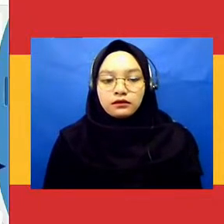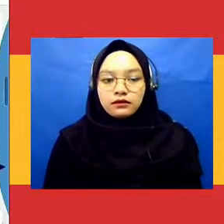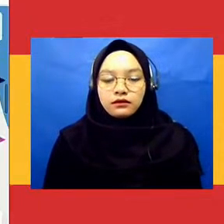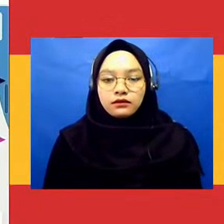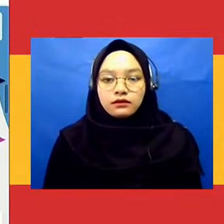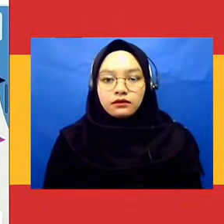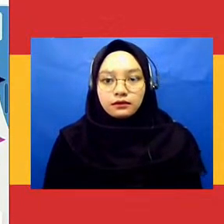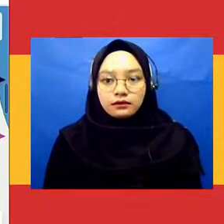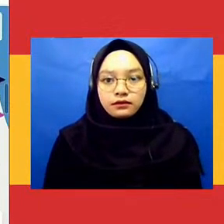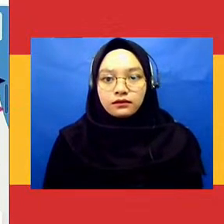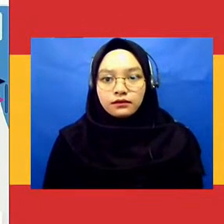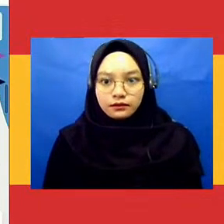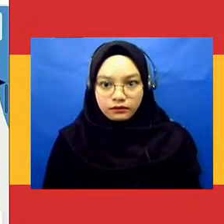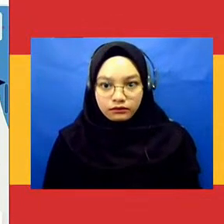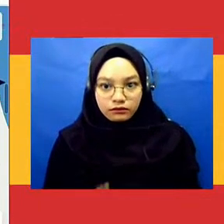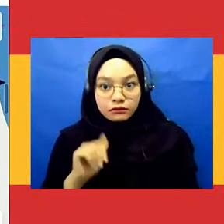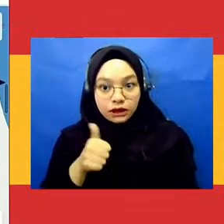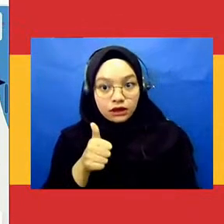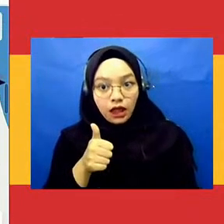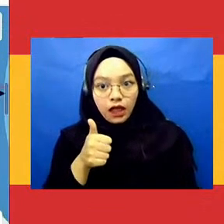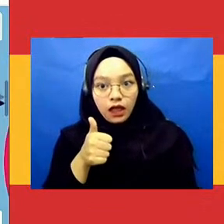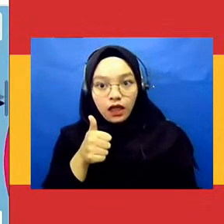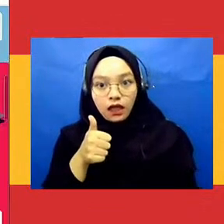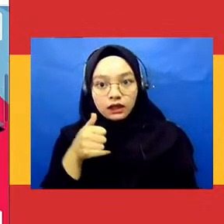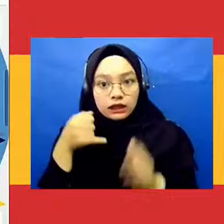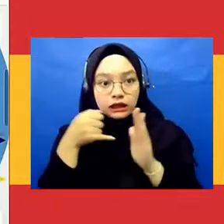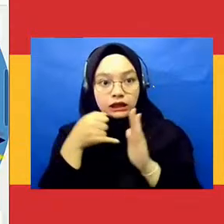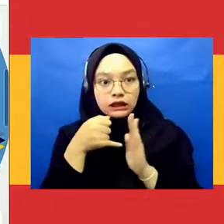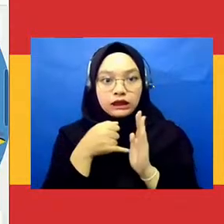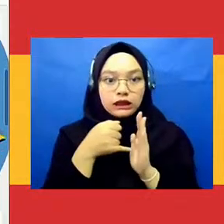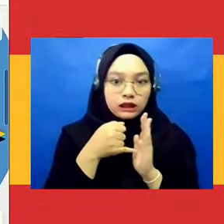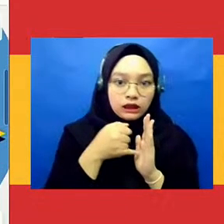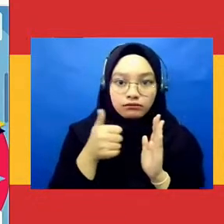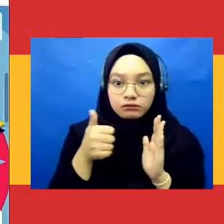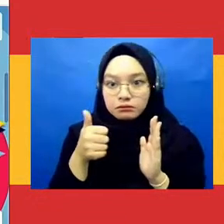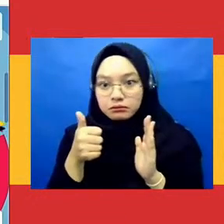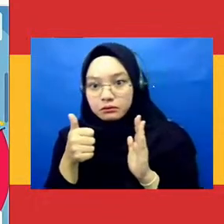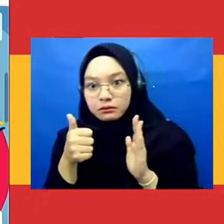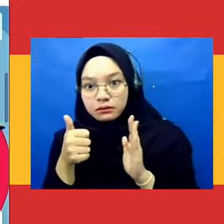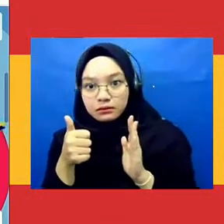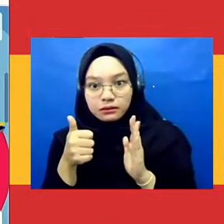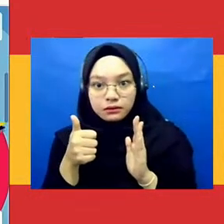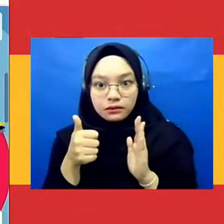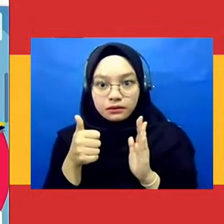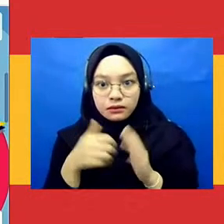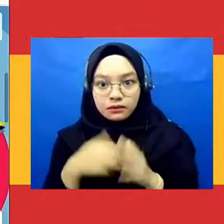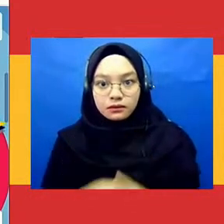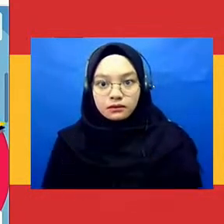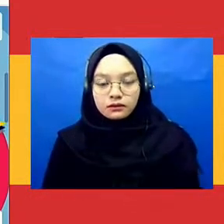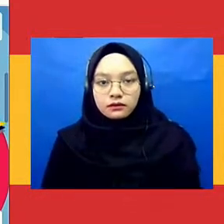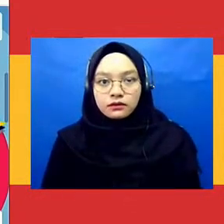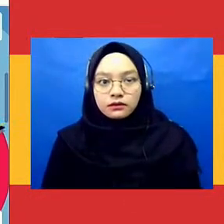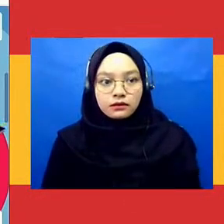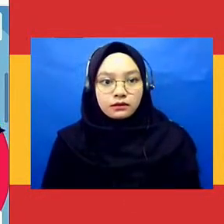Ada yang sudah bisa mengisi?